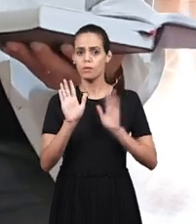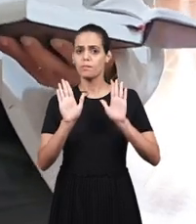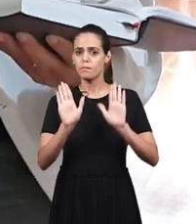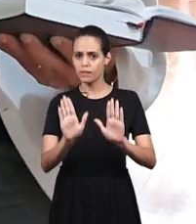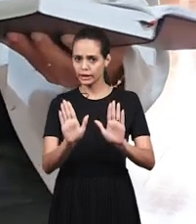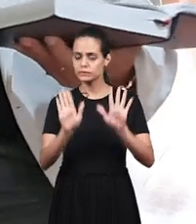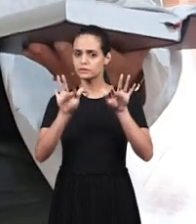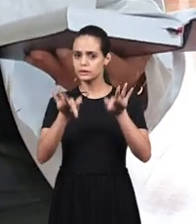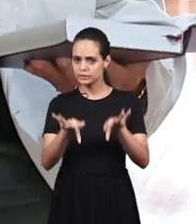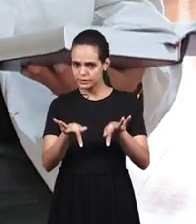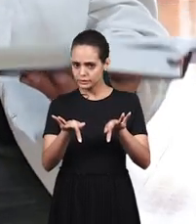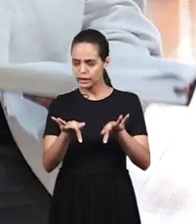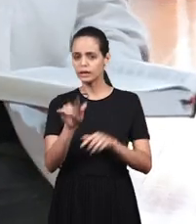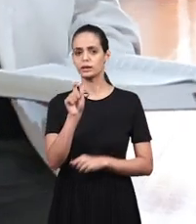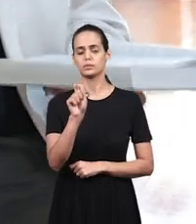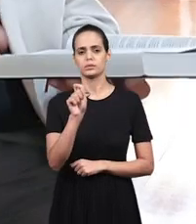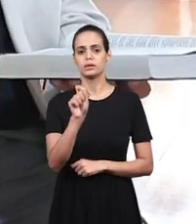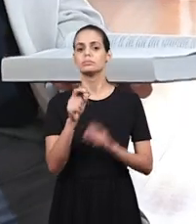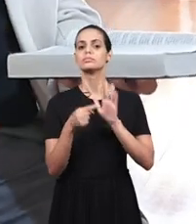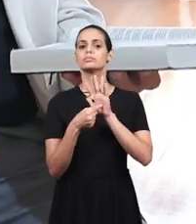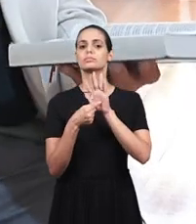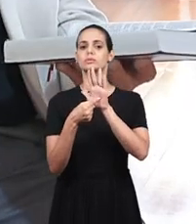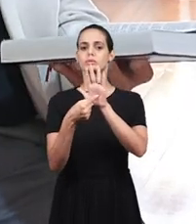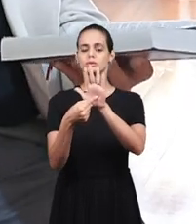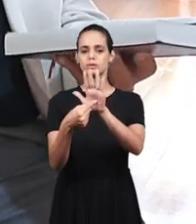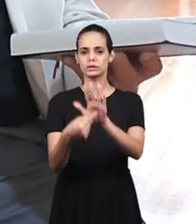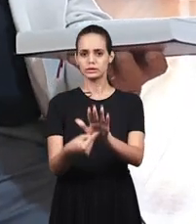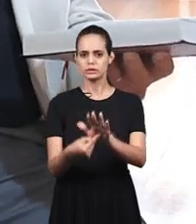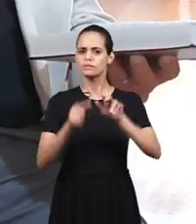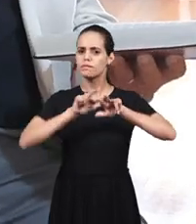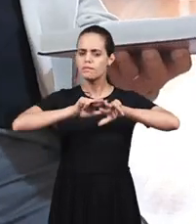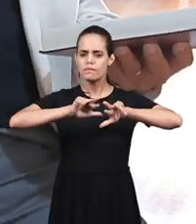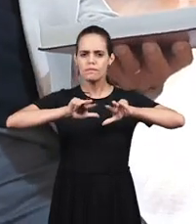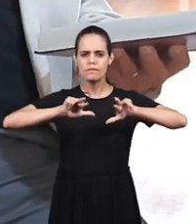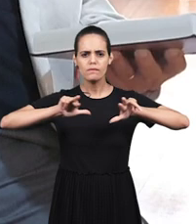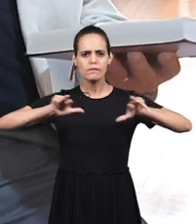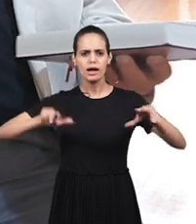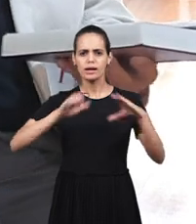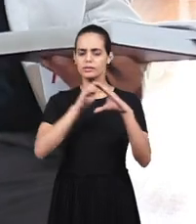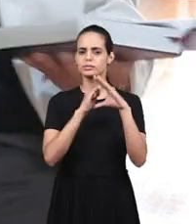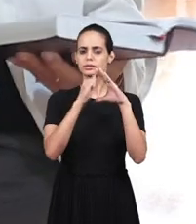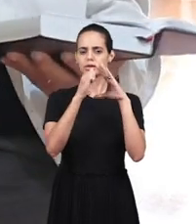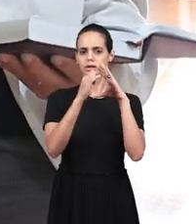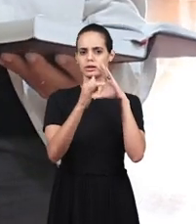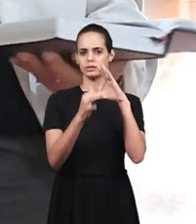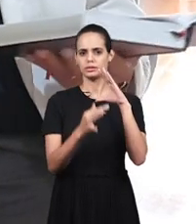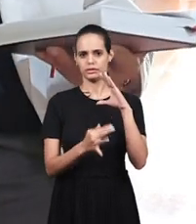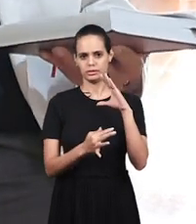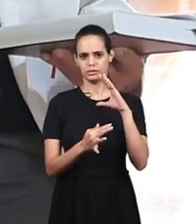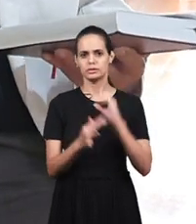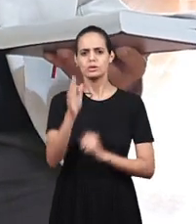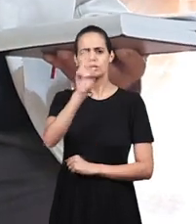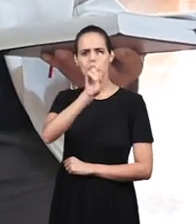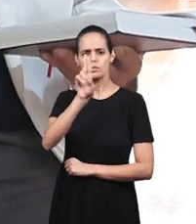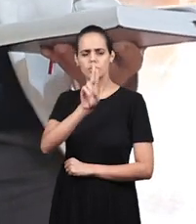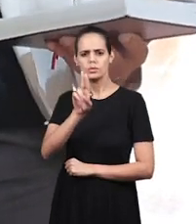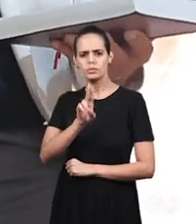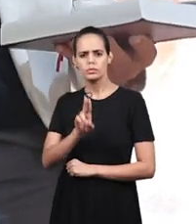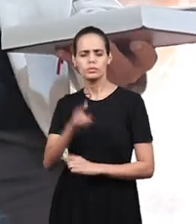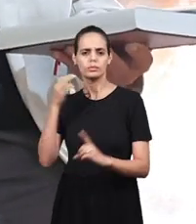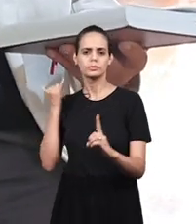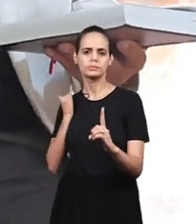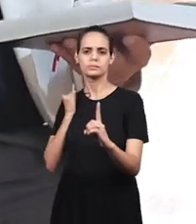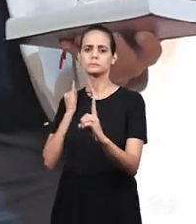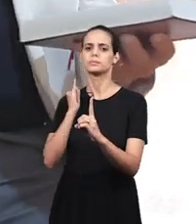себя. Я не буду сильно растягивать здесь, но я хочу показать несколько аспектов.